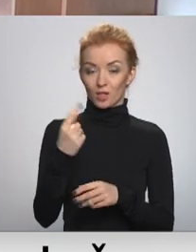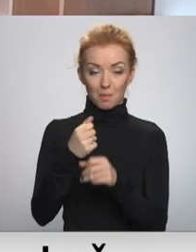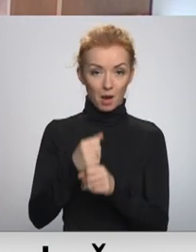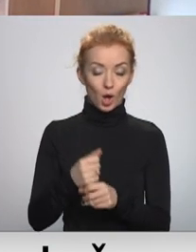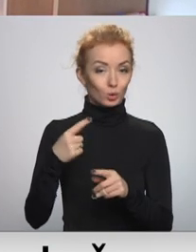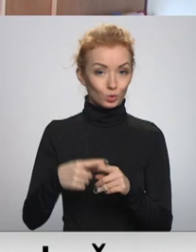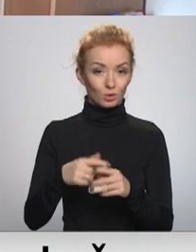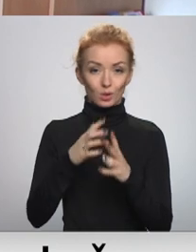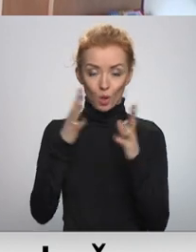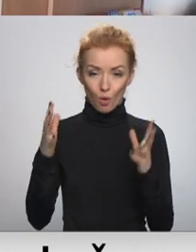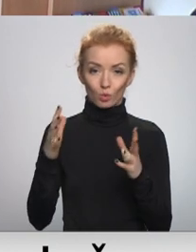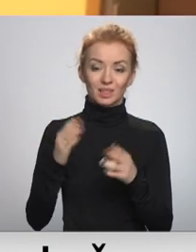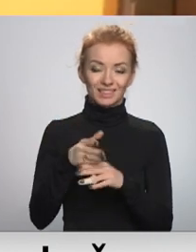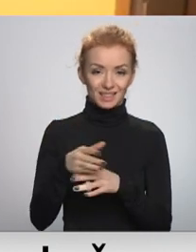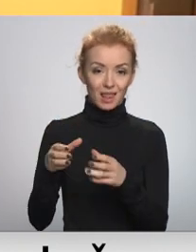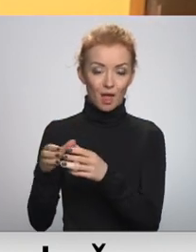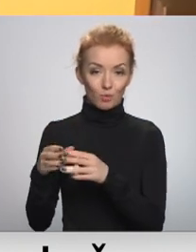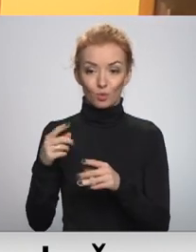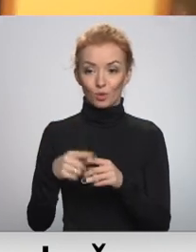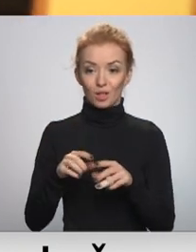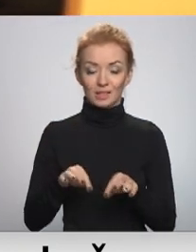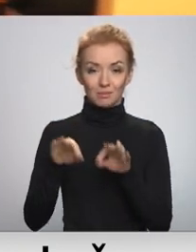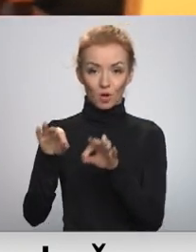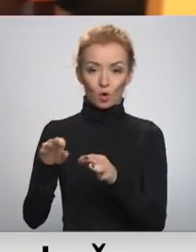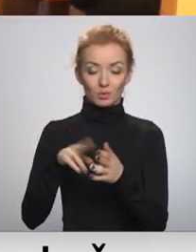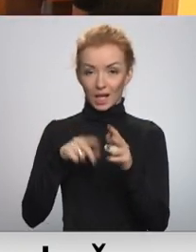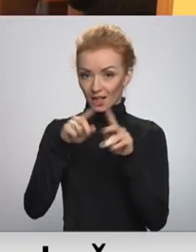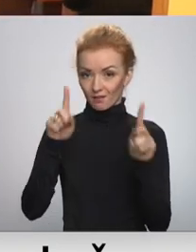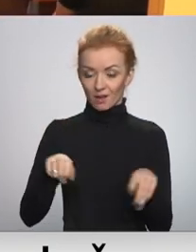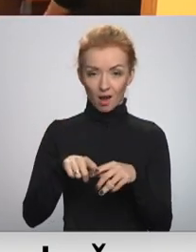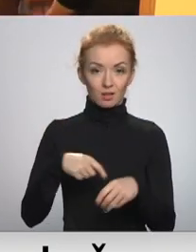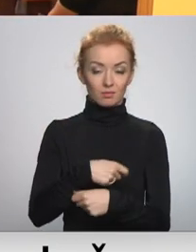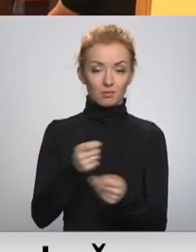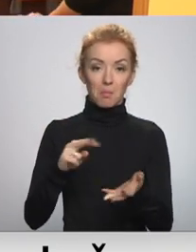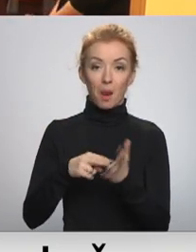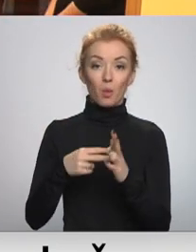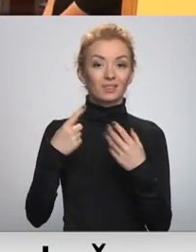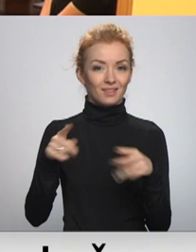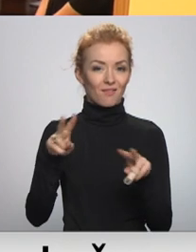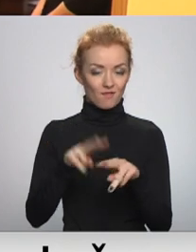un vairāki 10 ciemu. Izbraukuma certifikātu izsniegšana tiekot plānot arī citviet, kur